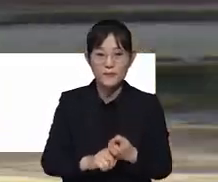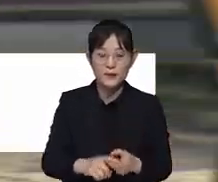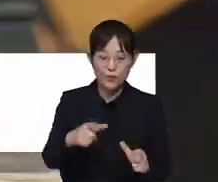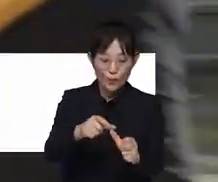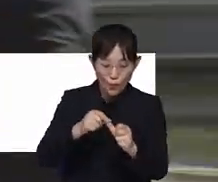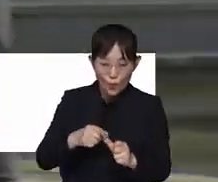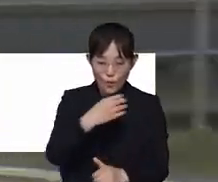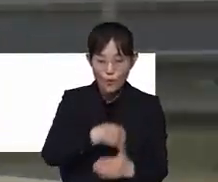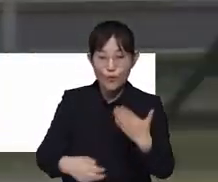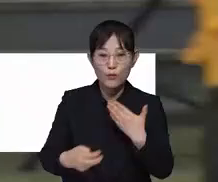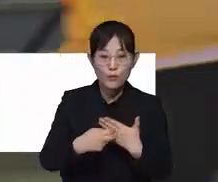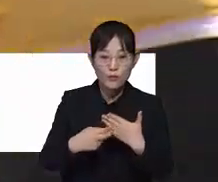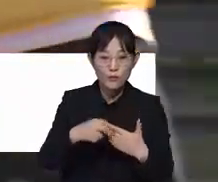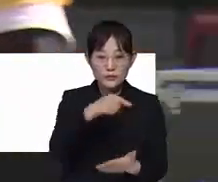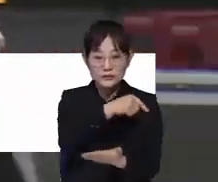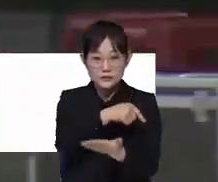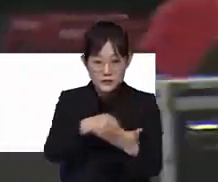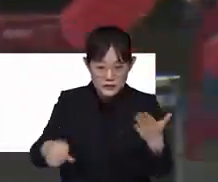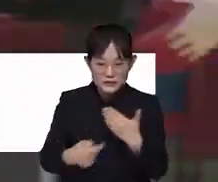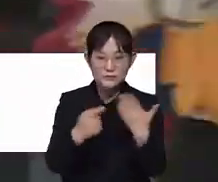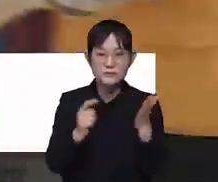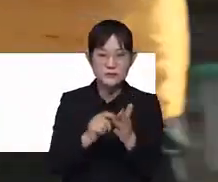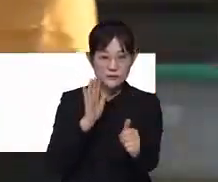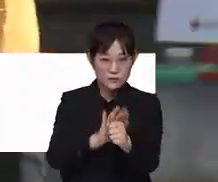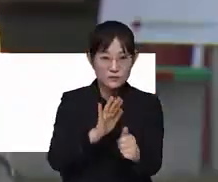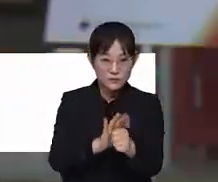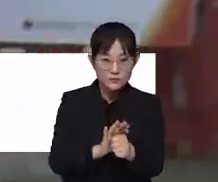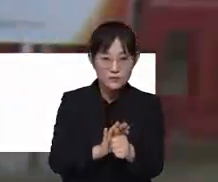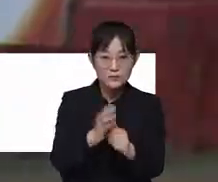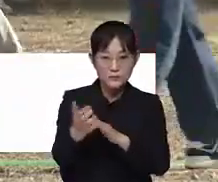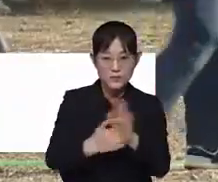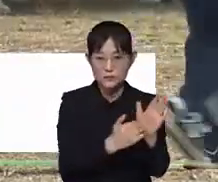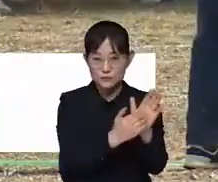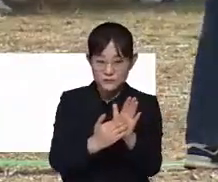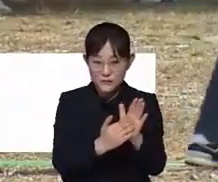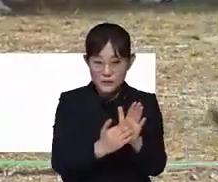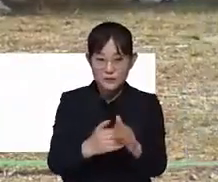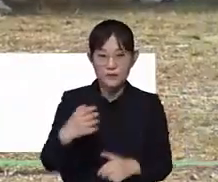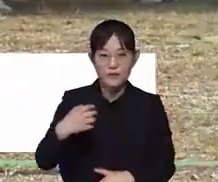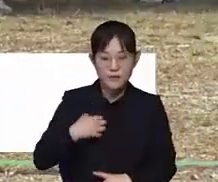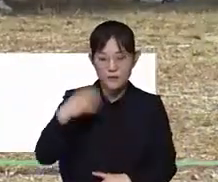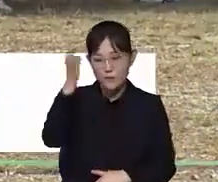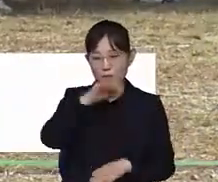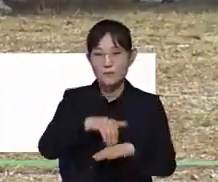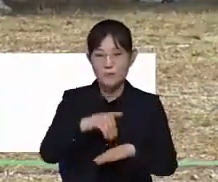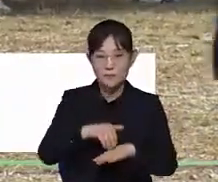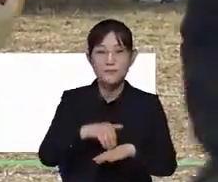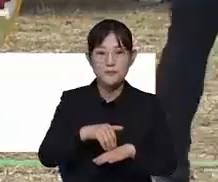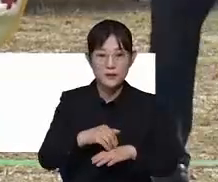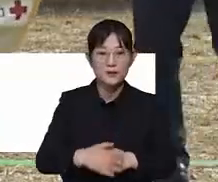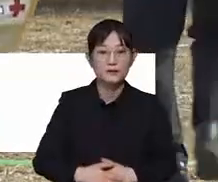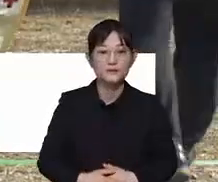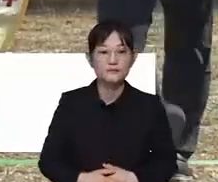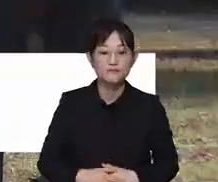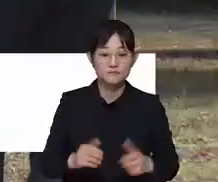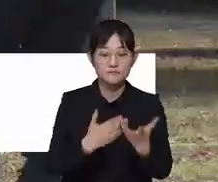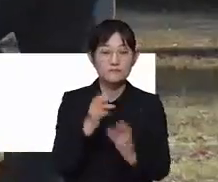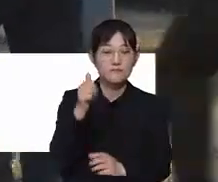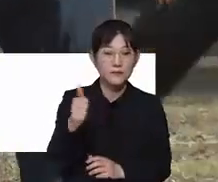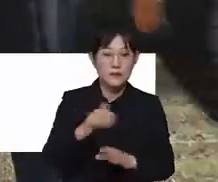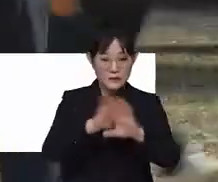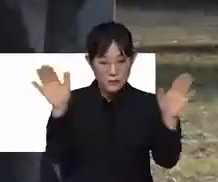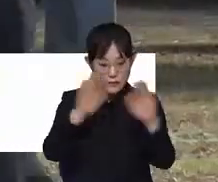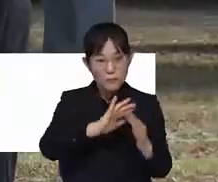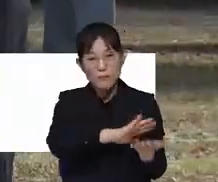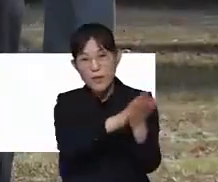구호와 보건의료, 재난심리지원 등 대비태세와 기관별 주요 역할을 점검했습니다. 박재영 회장은